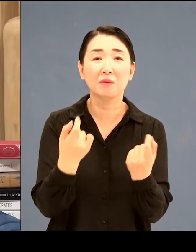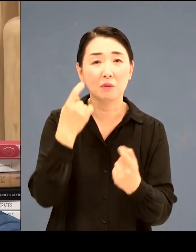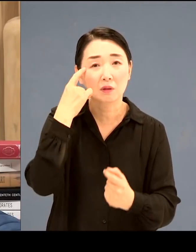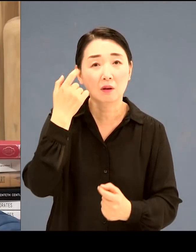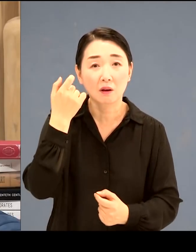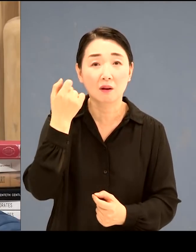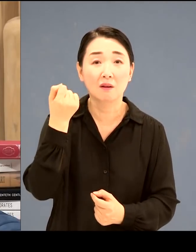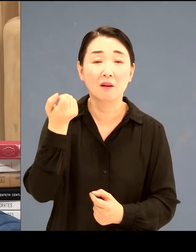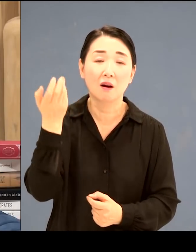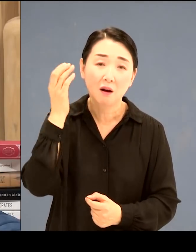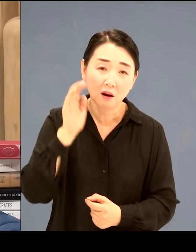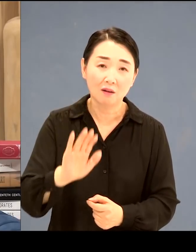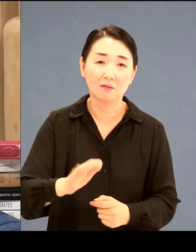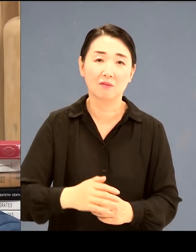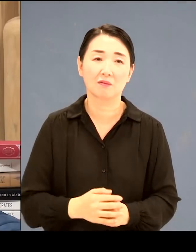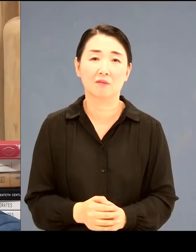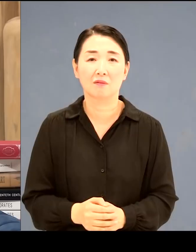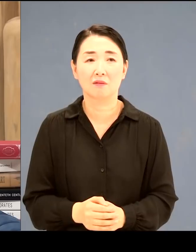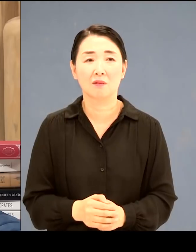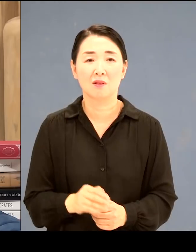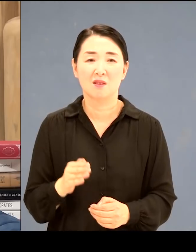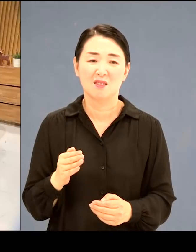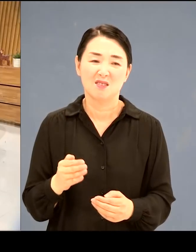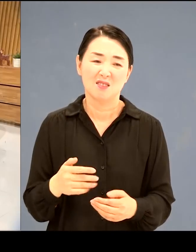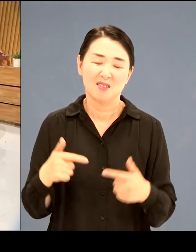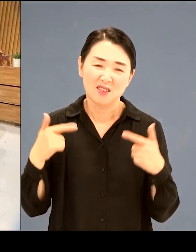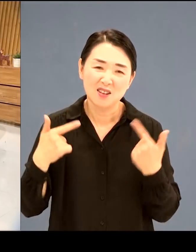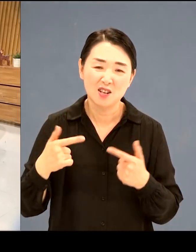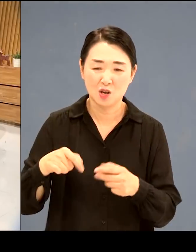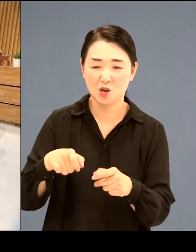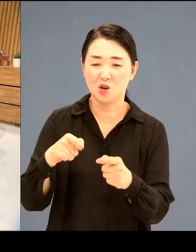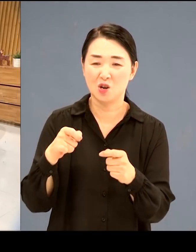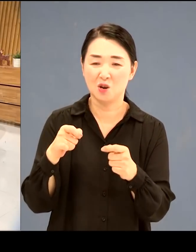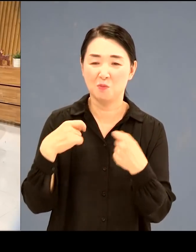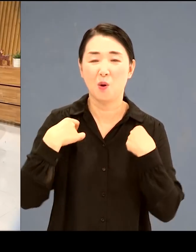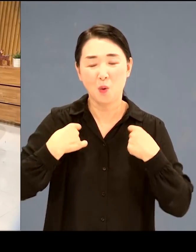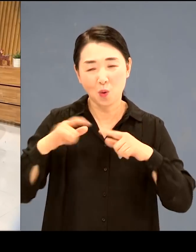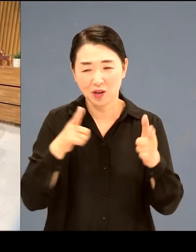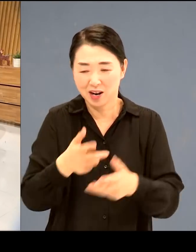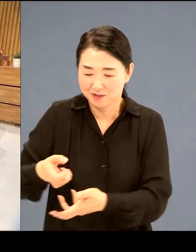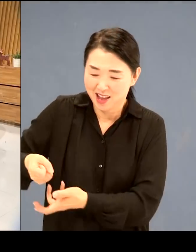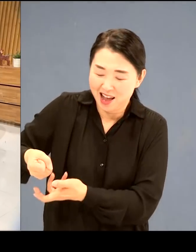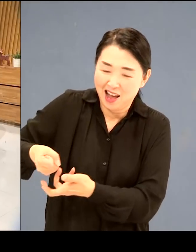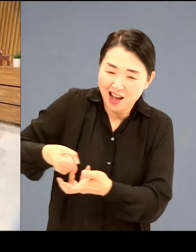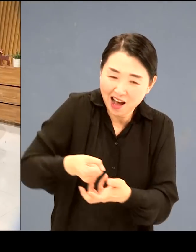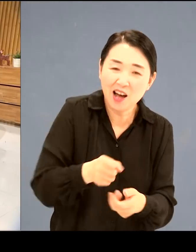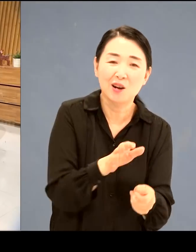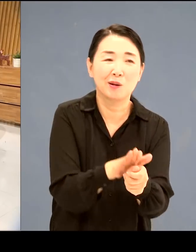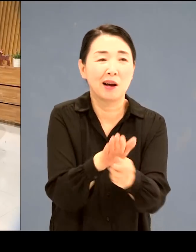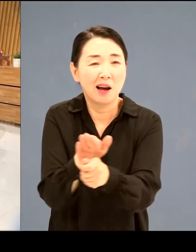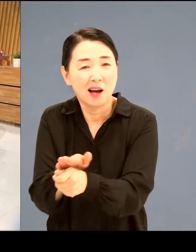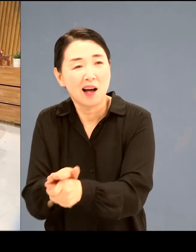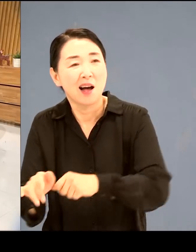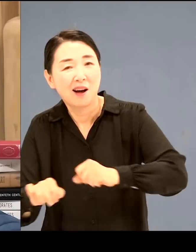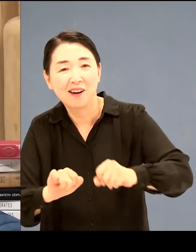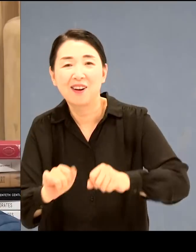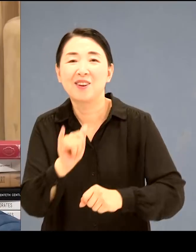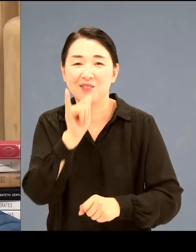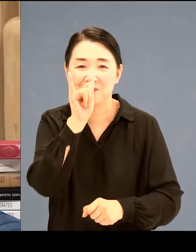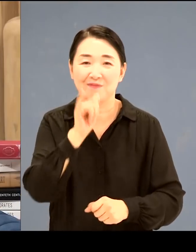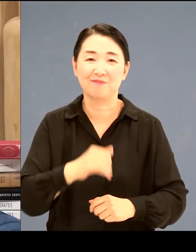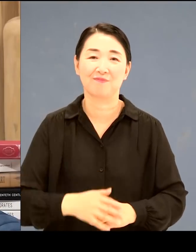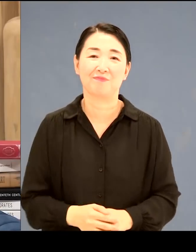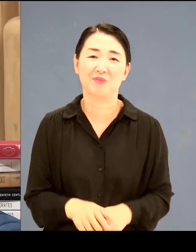생각했는데 실상은 거의 짐 들고 다니고 어시스트니까요. 그렇죠. 그리고 거의 뒷바라지 하는 심부름하고. 일들이니까